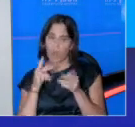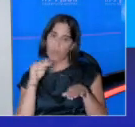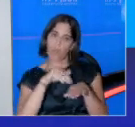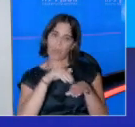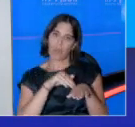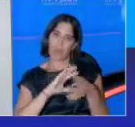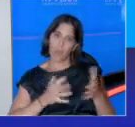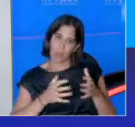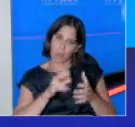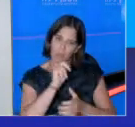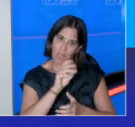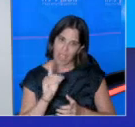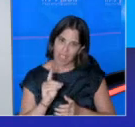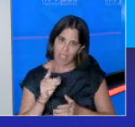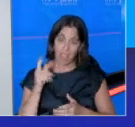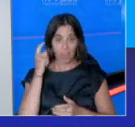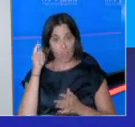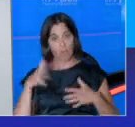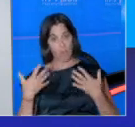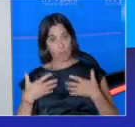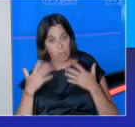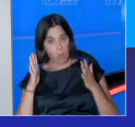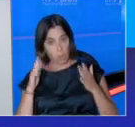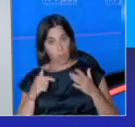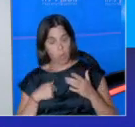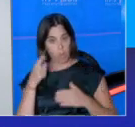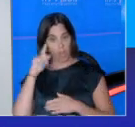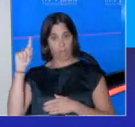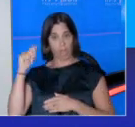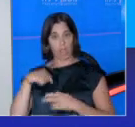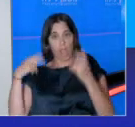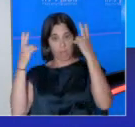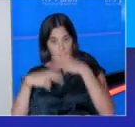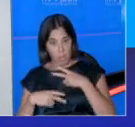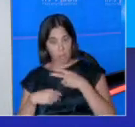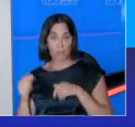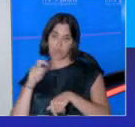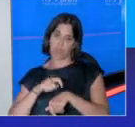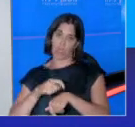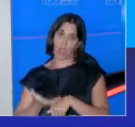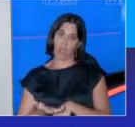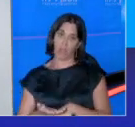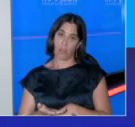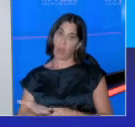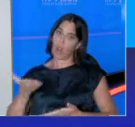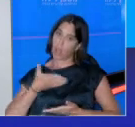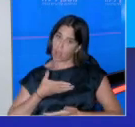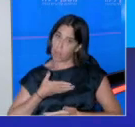לקיבוץ ניר דוד, שחשבנו שהם ישמחו מאוד לאור חוות דעת, ויבינו שהגיע הזמן